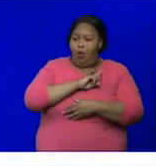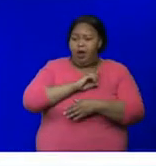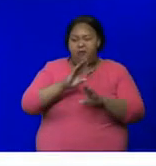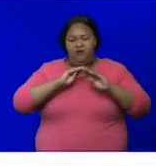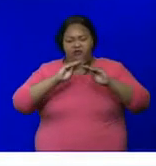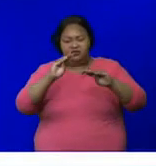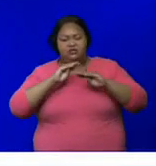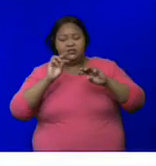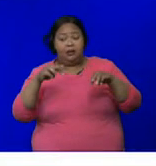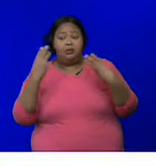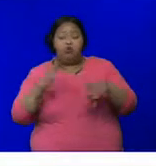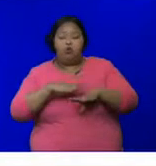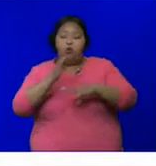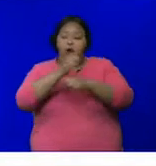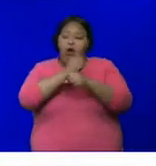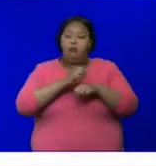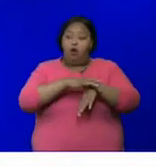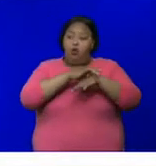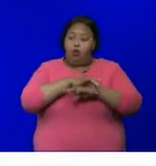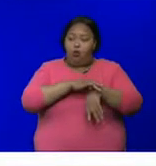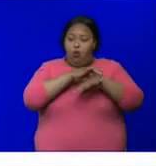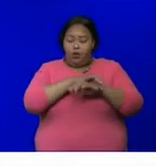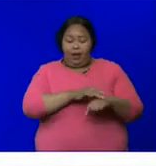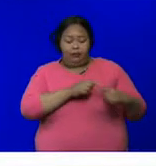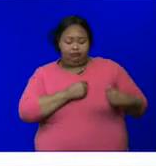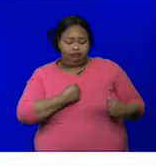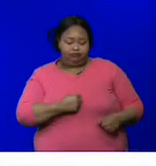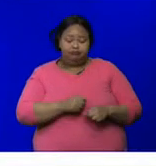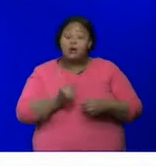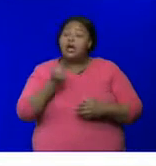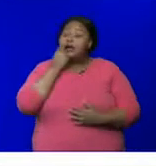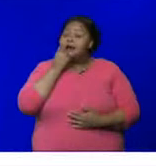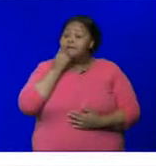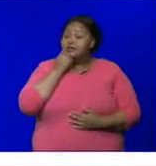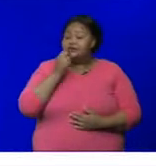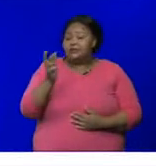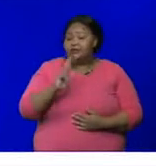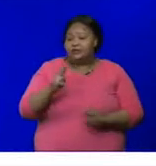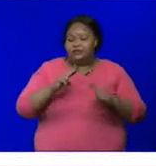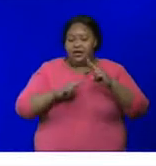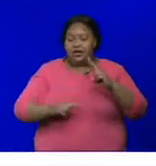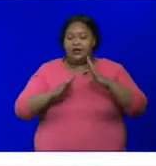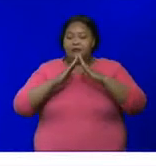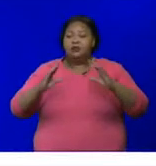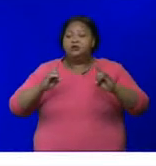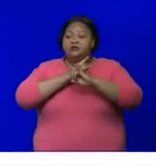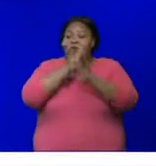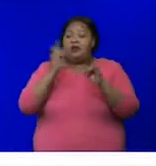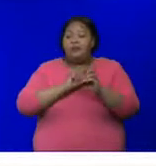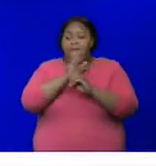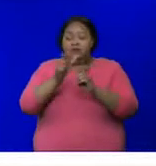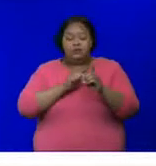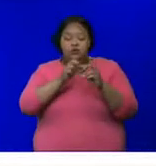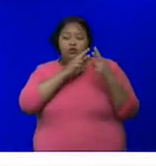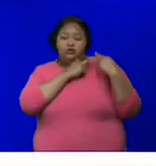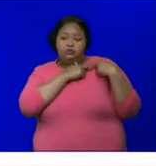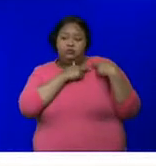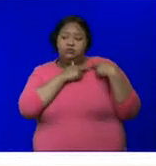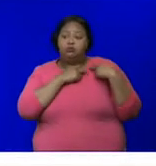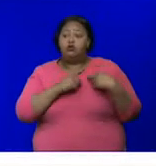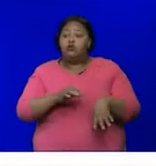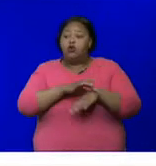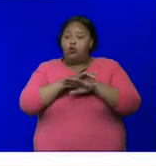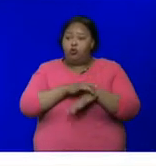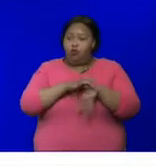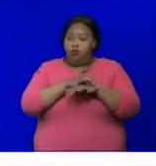tenhlitiyo lobuke kulashwa kwetifo letingathathelwane esifundzeni sakamanzini ephansi kwelitiko letempilo vusi shabanga uthe emaswati lamanyenti